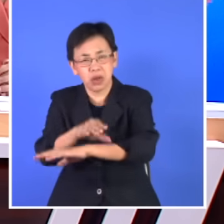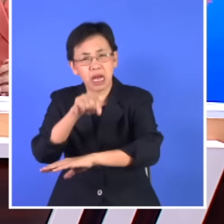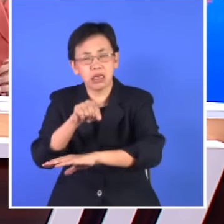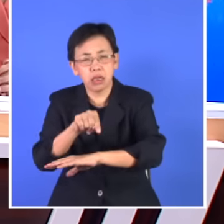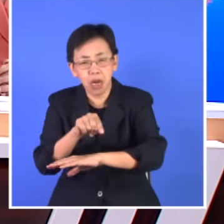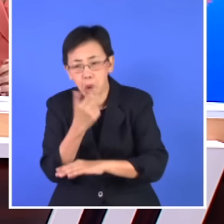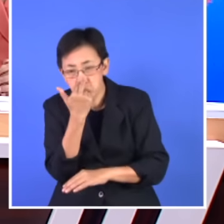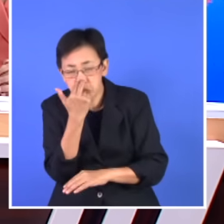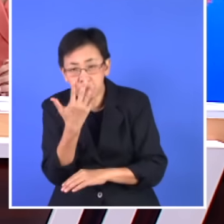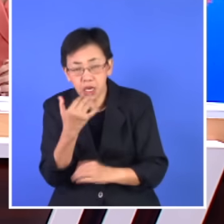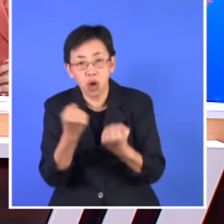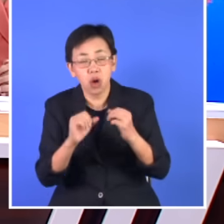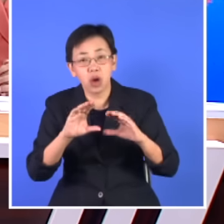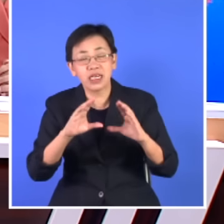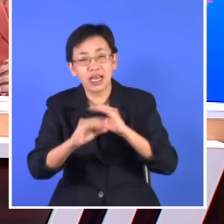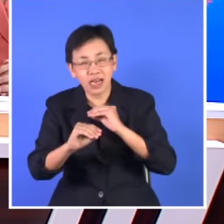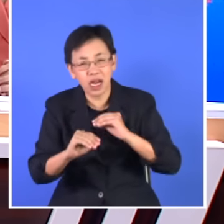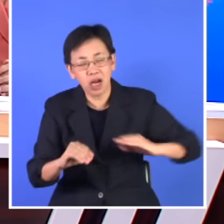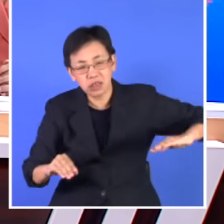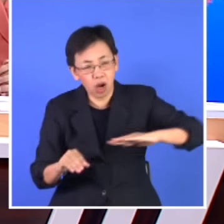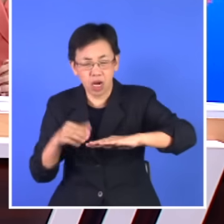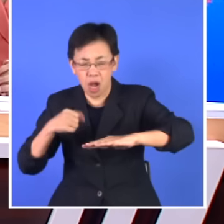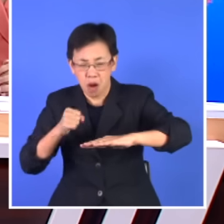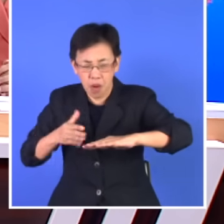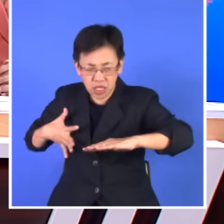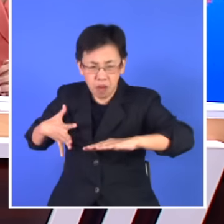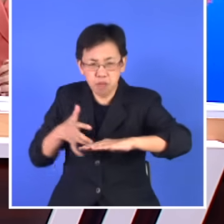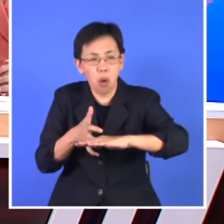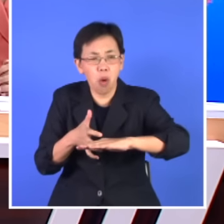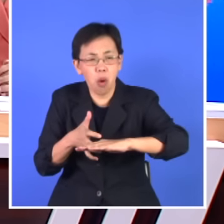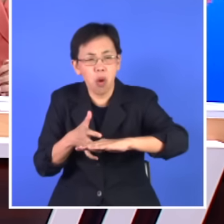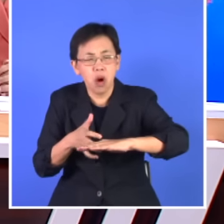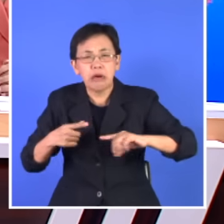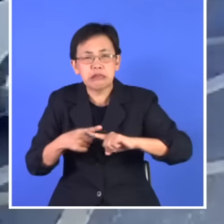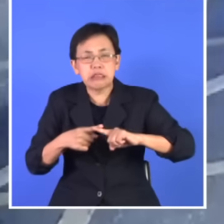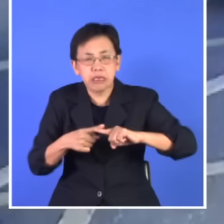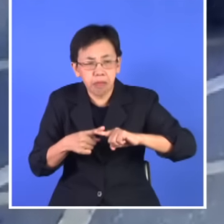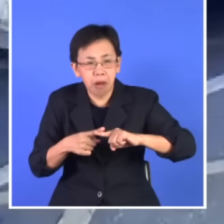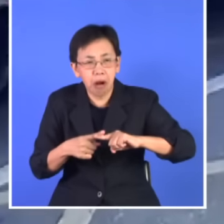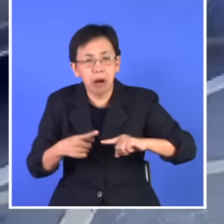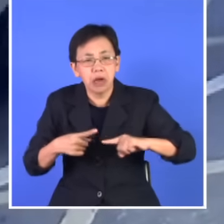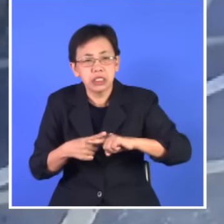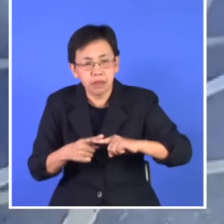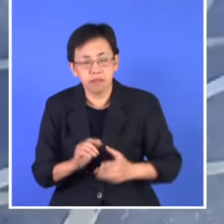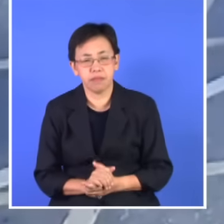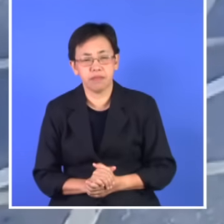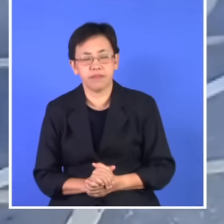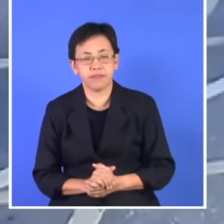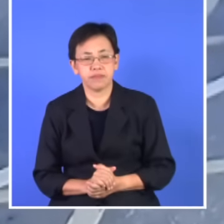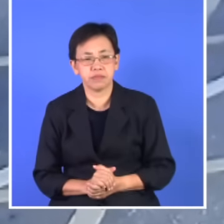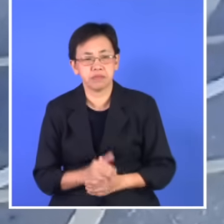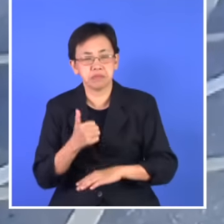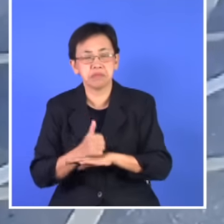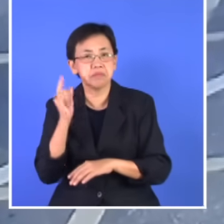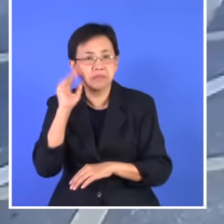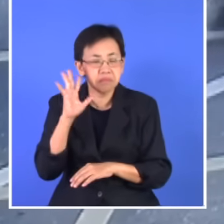ระวังรถเก่งที่ออกมาจากซอยเลยชนเข้าไปเต็มแรงค่ะคุณผู้ชมบาดเจ็บนะคะหนำซ้ำค่ะเหตุการณ์นี้เนี่ยเจ้านายไม่เชื่อว่าเกิด